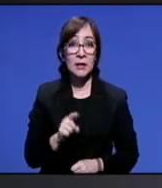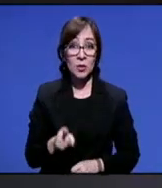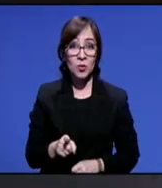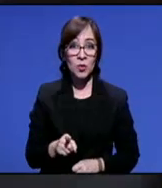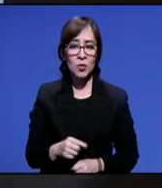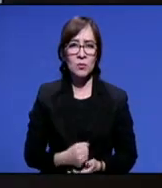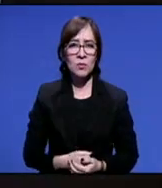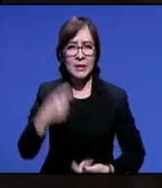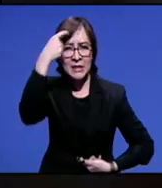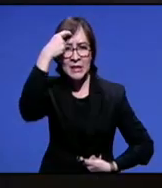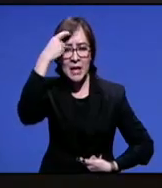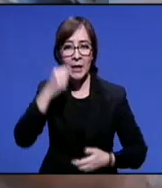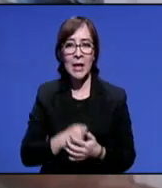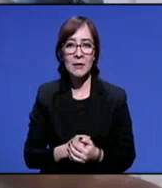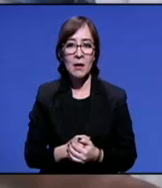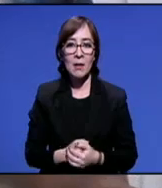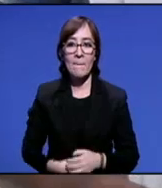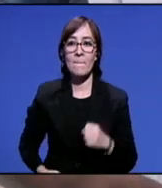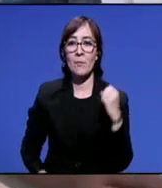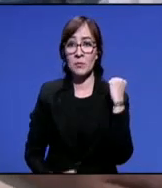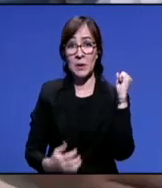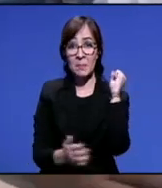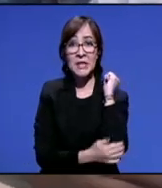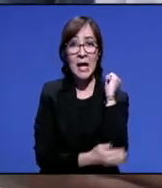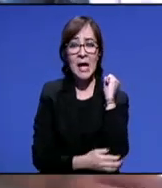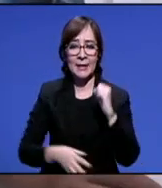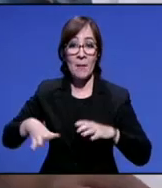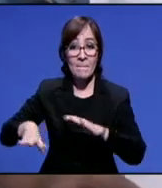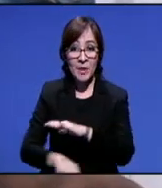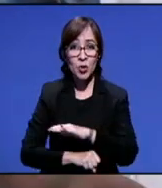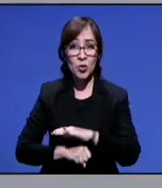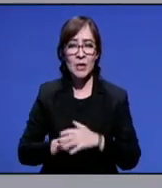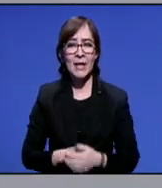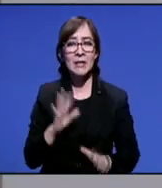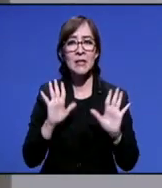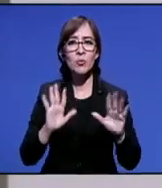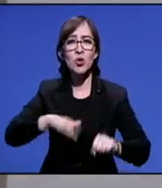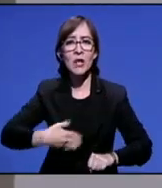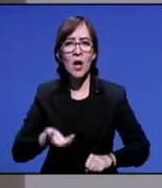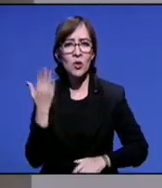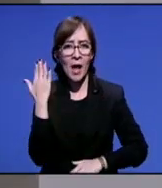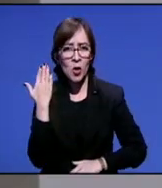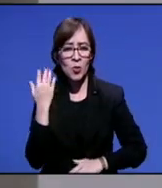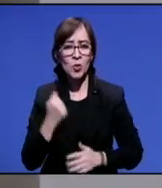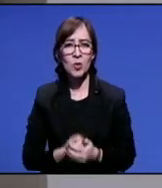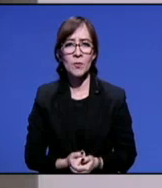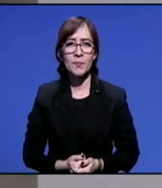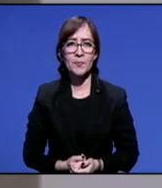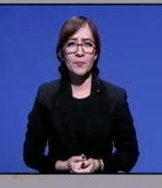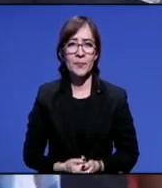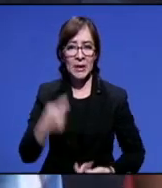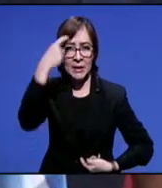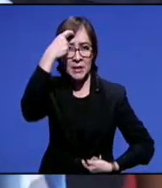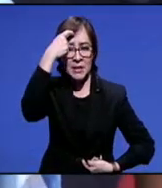seorang residivis pencurian disertai kekerasan yang terjadi 10 tahun silam. Untuk mempertanggungjawabkan perbuatannya,